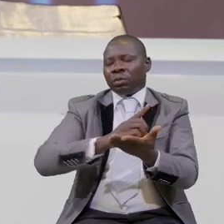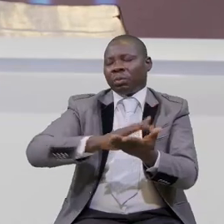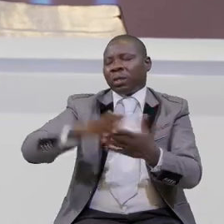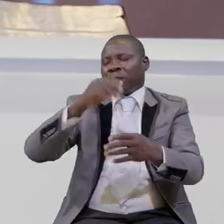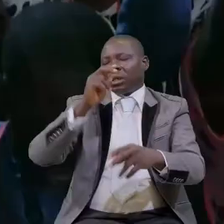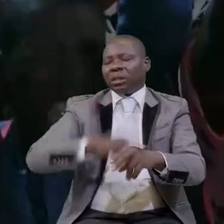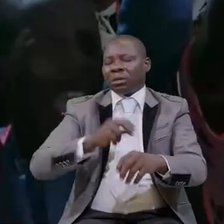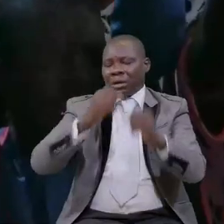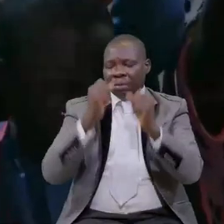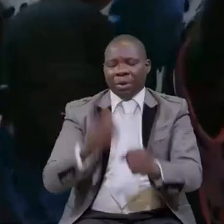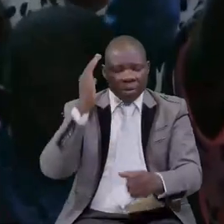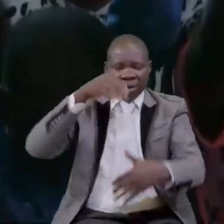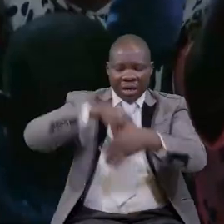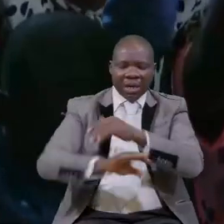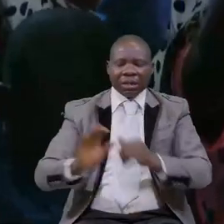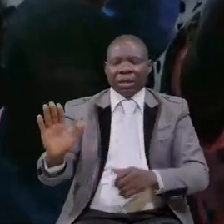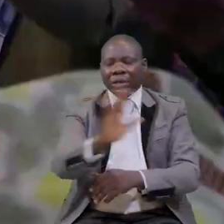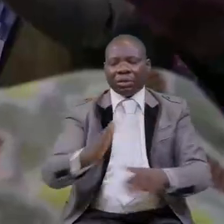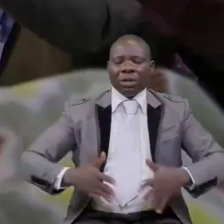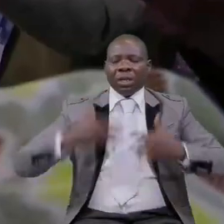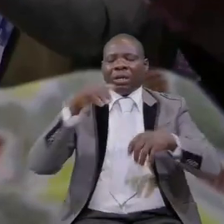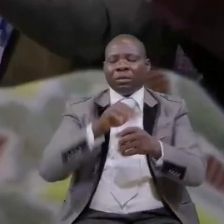surnaturelle pénètre votre vie.